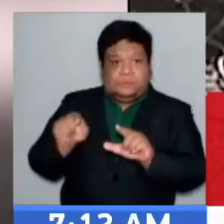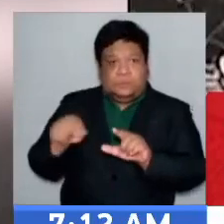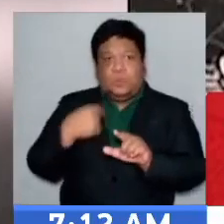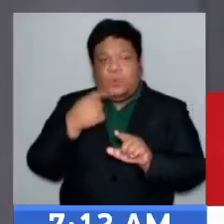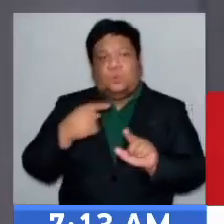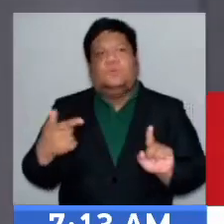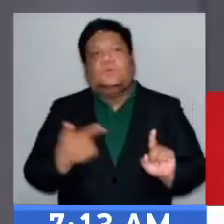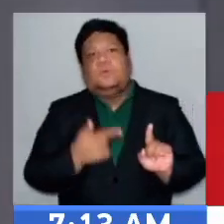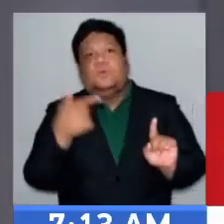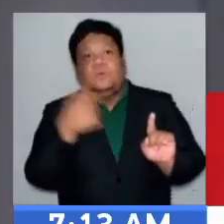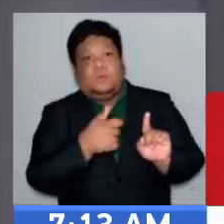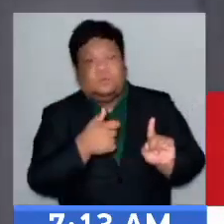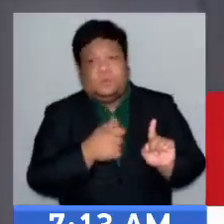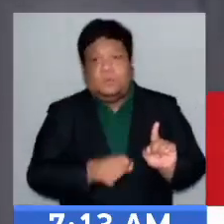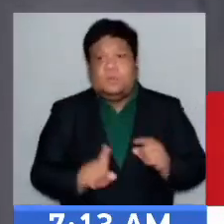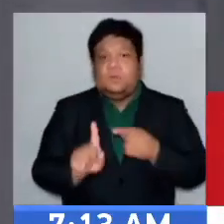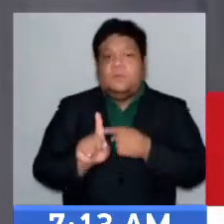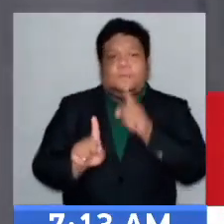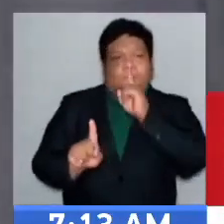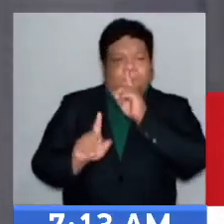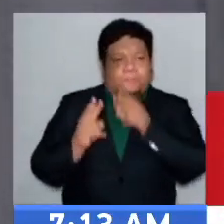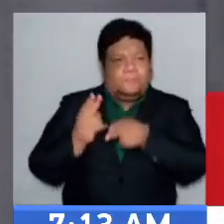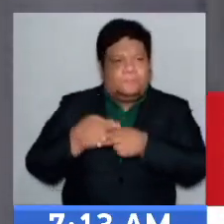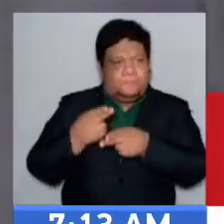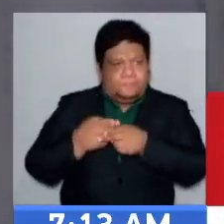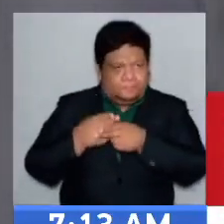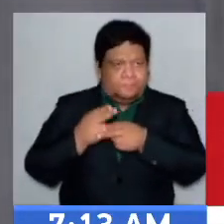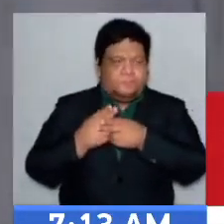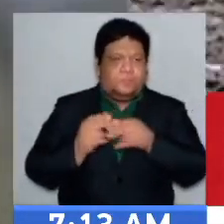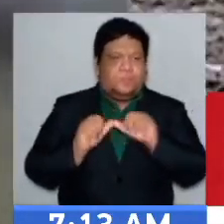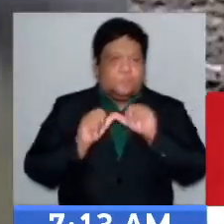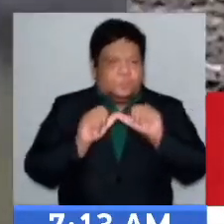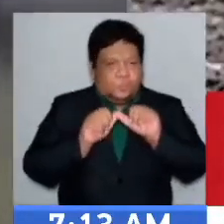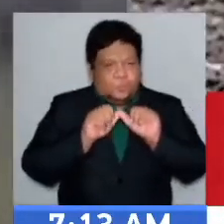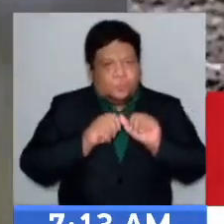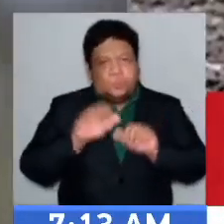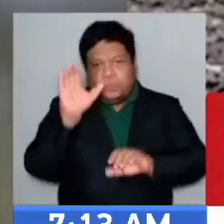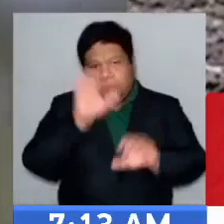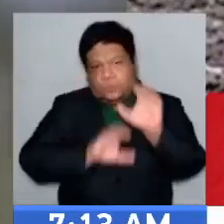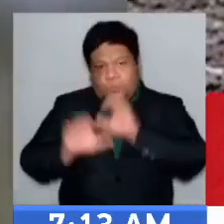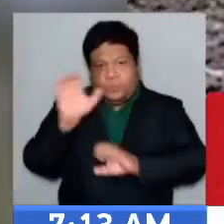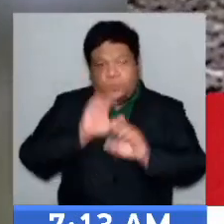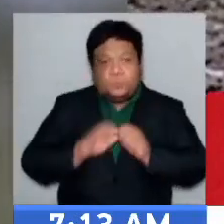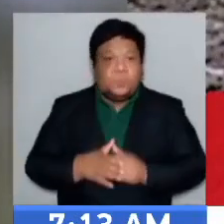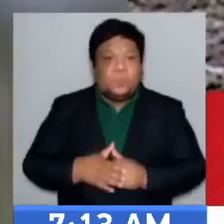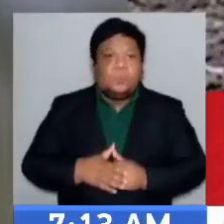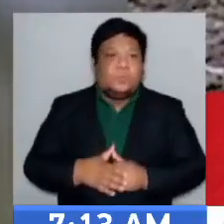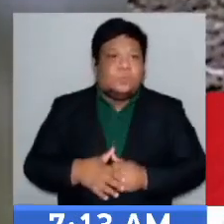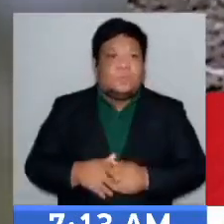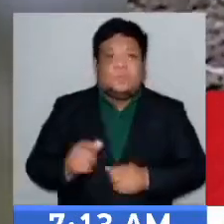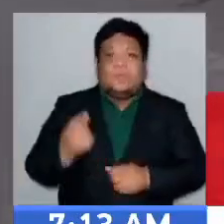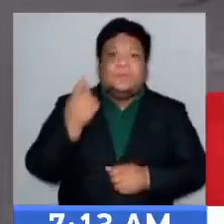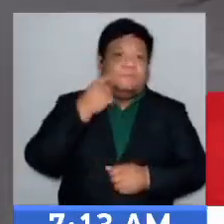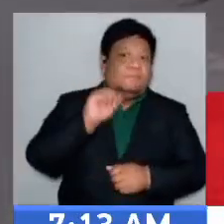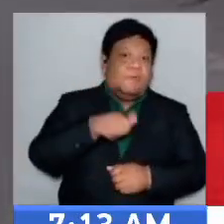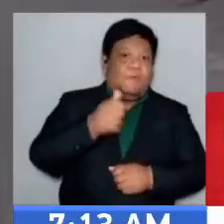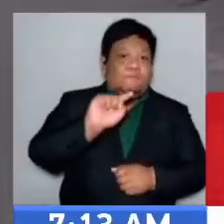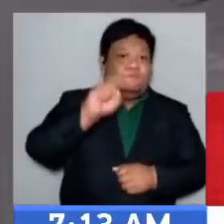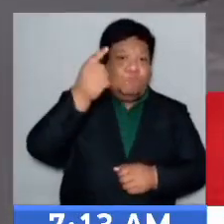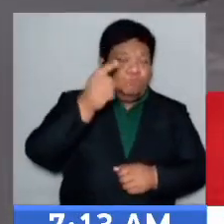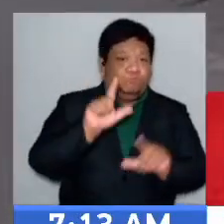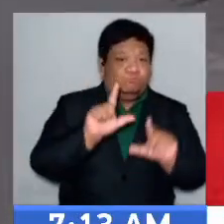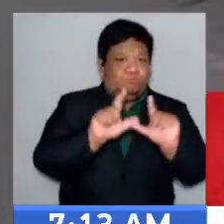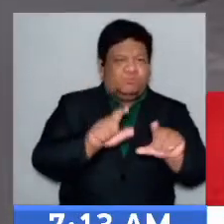muna pinangalanan habang patuloy na tinutugis ng mga polis. Ang unang suspect naman na si Narciso Ignacio Guntan,